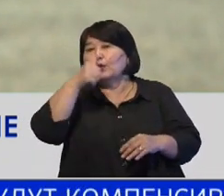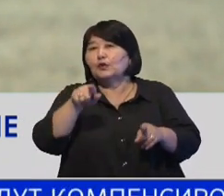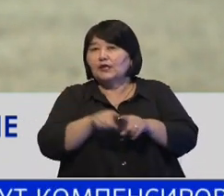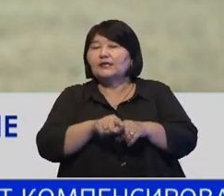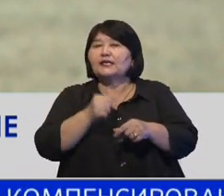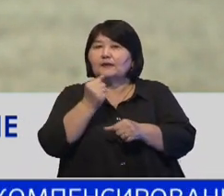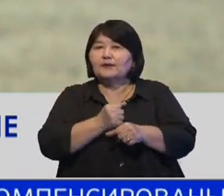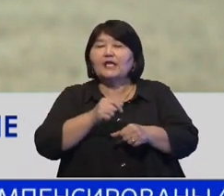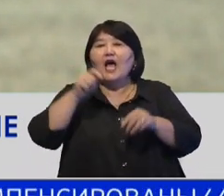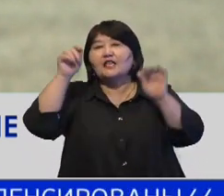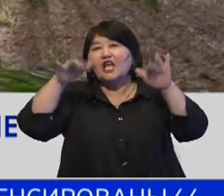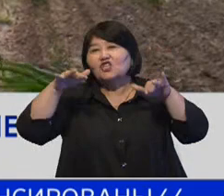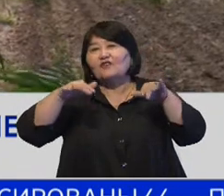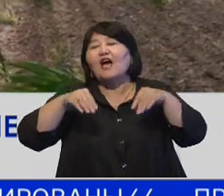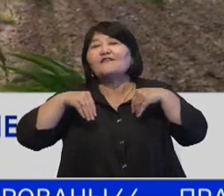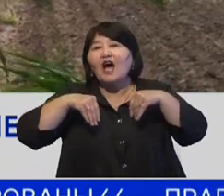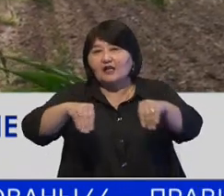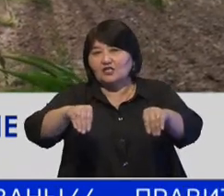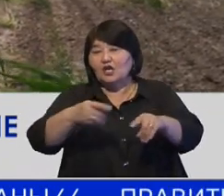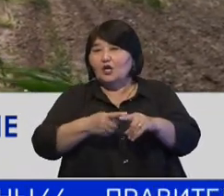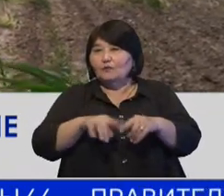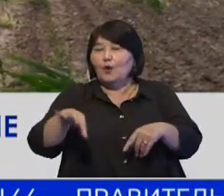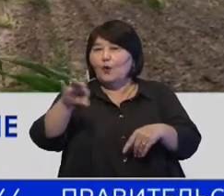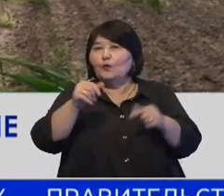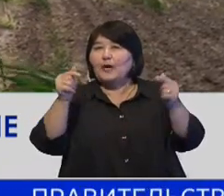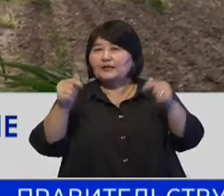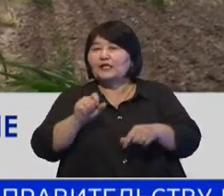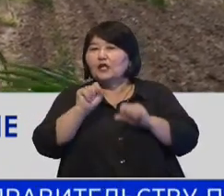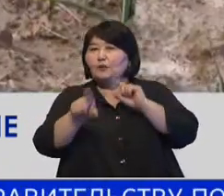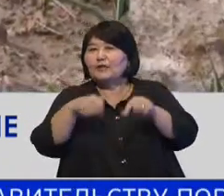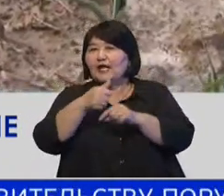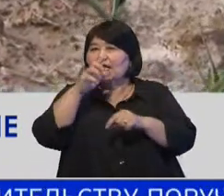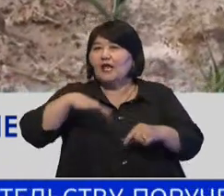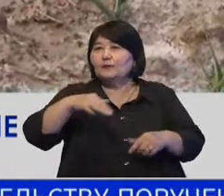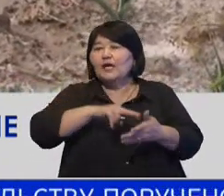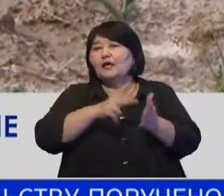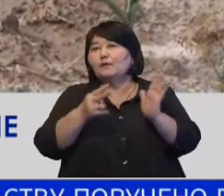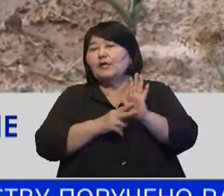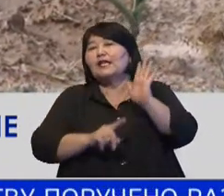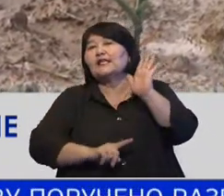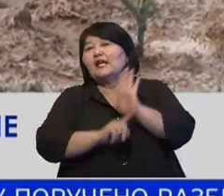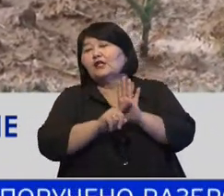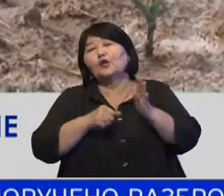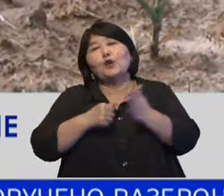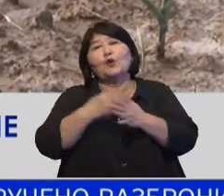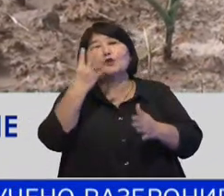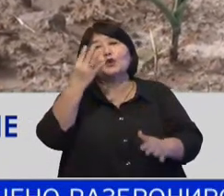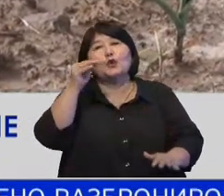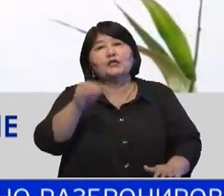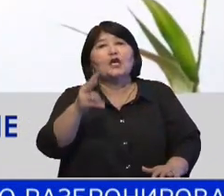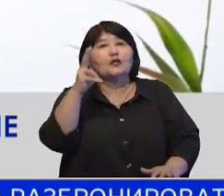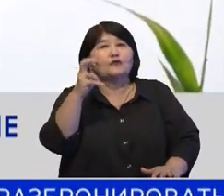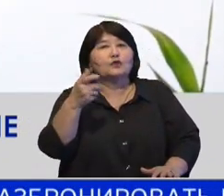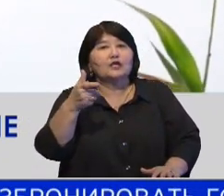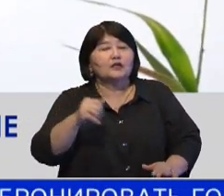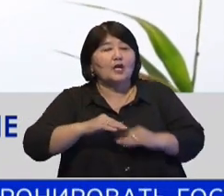внедряется метод дождевального орошения. Вместе с тем, по области в соответствии с поручением главы государства планируется довести до 4200